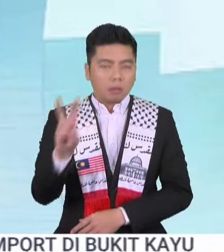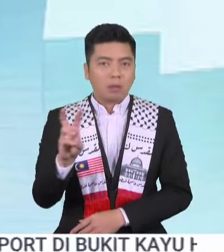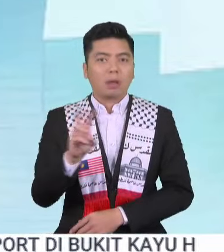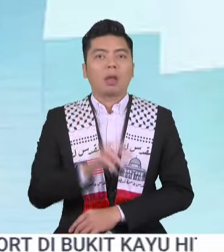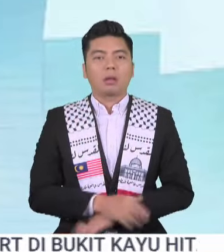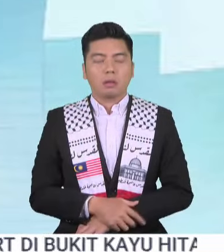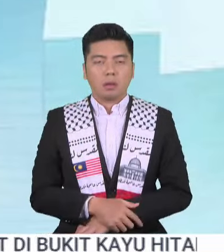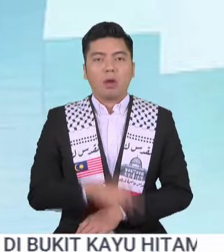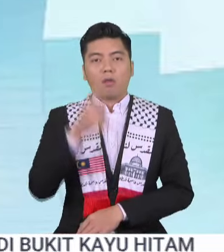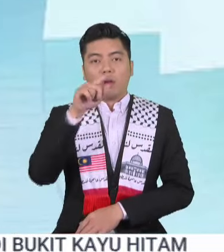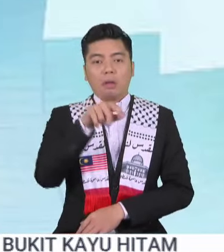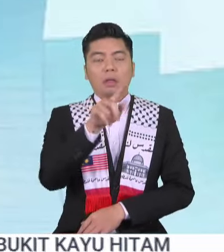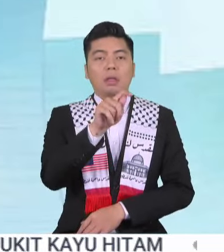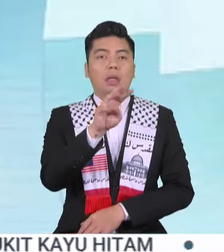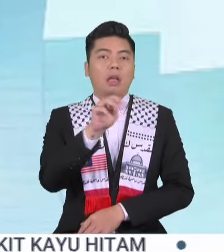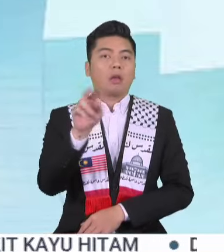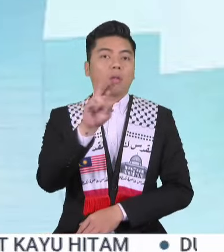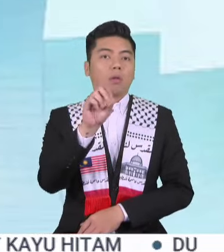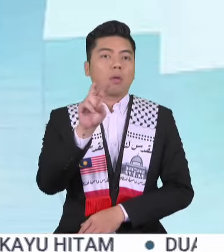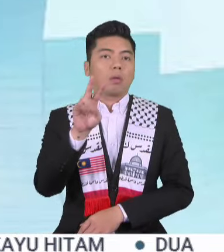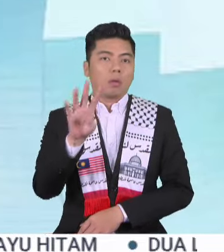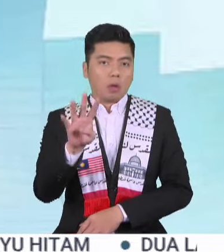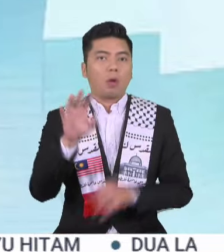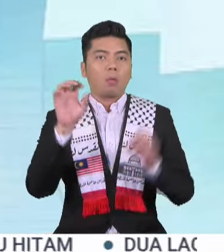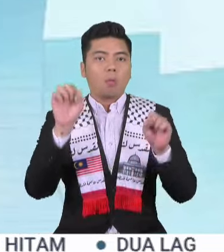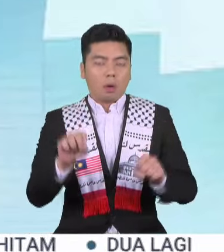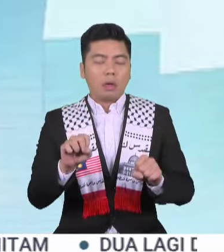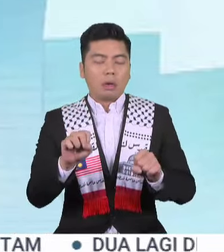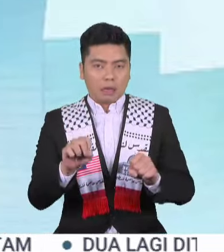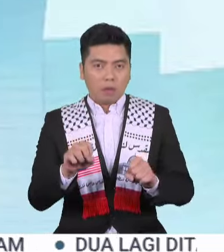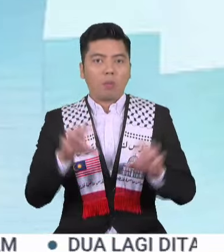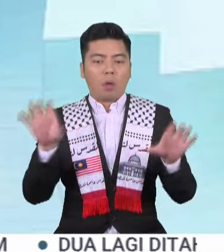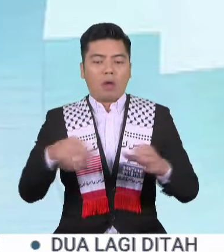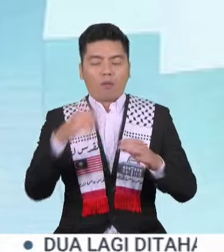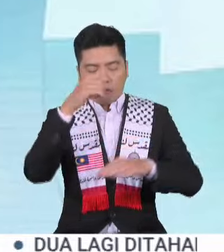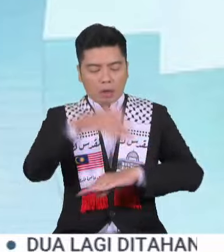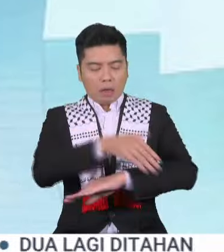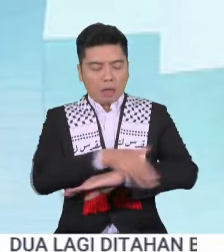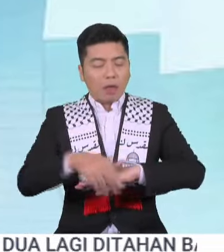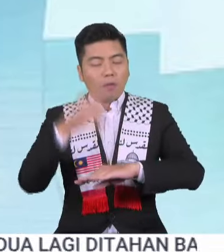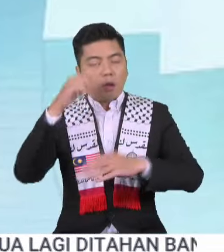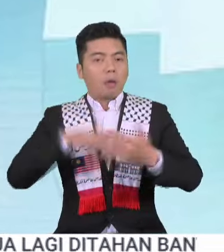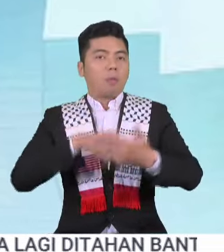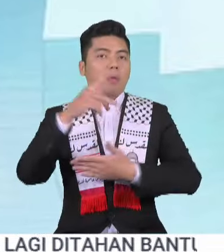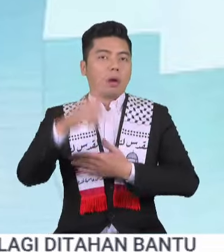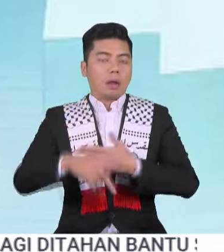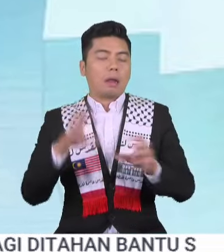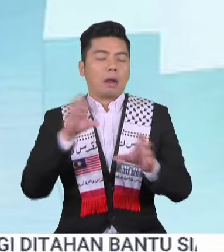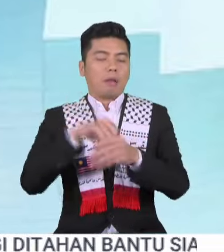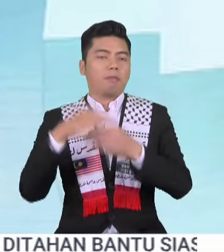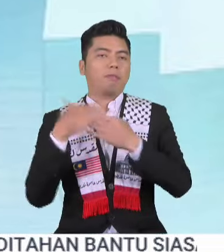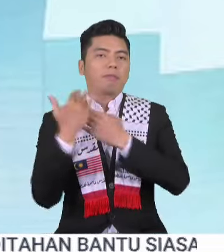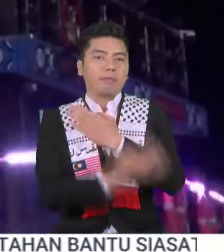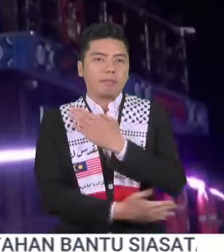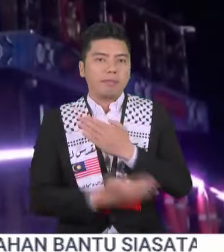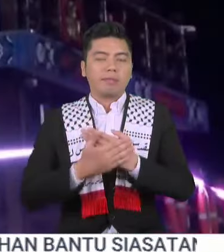pada TMM 2024 boleh dijadikan kayu pengukur untuk program pelancongan di seluruh negara.